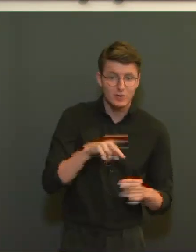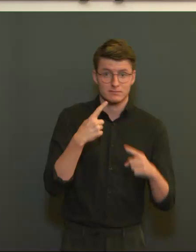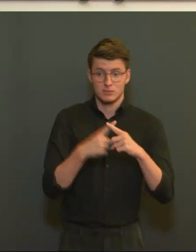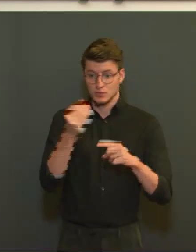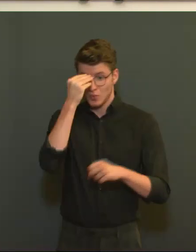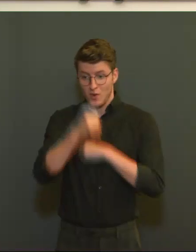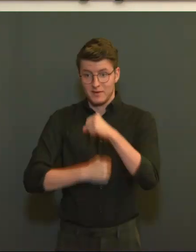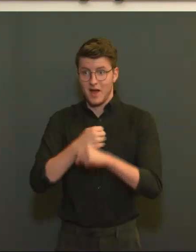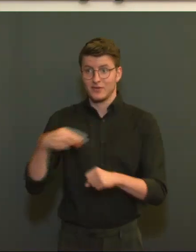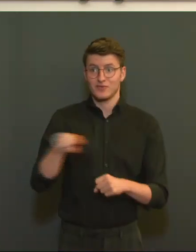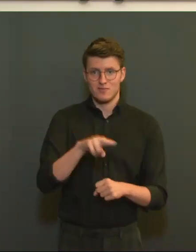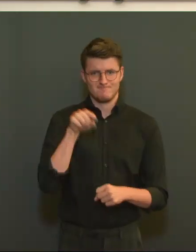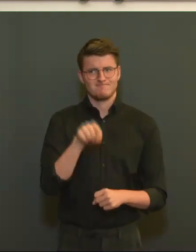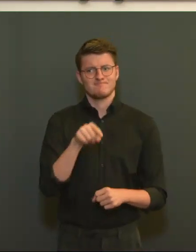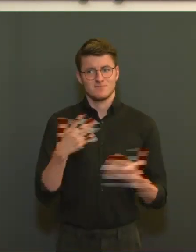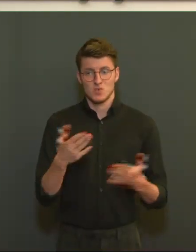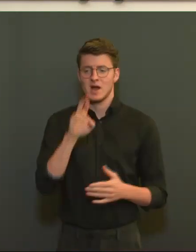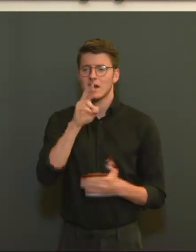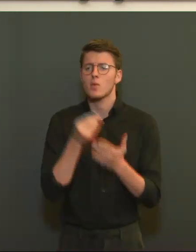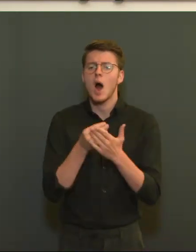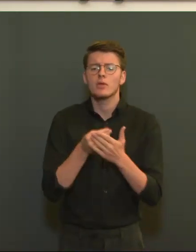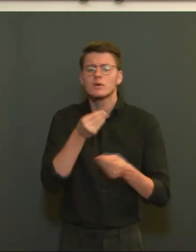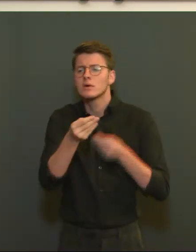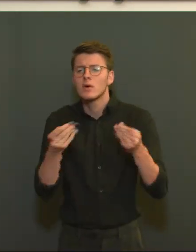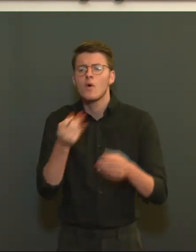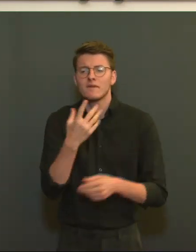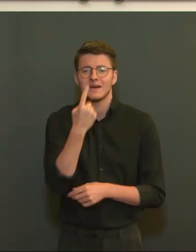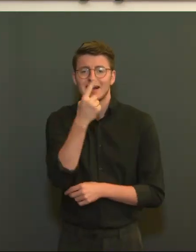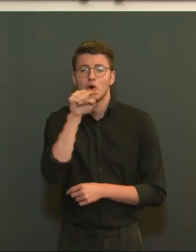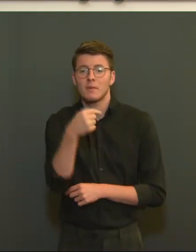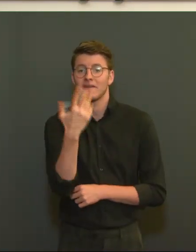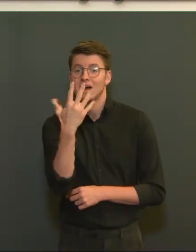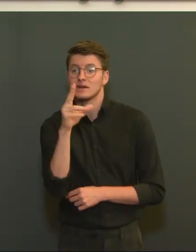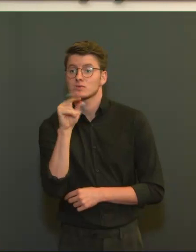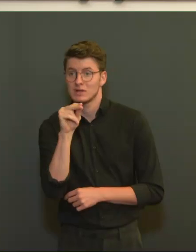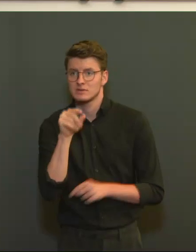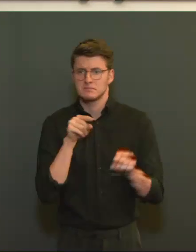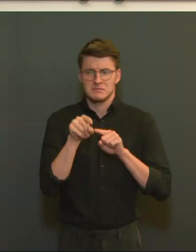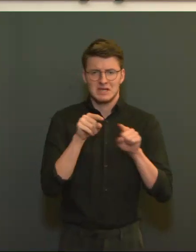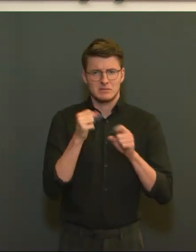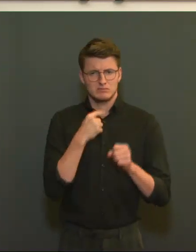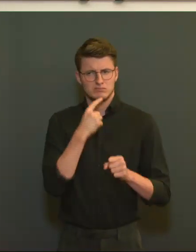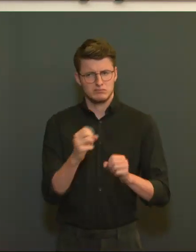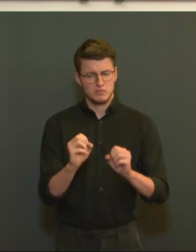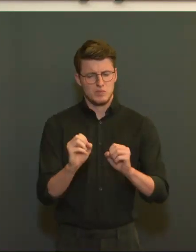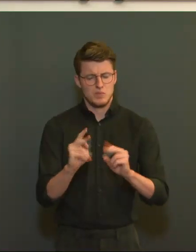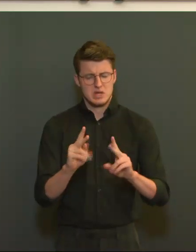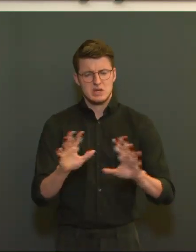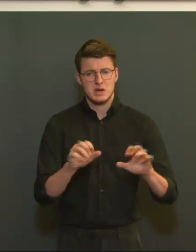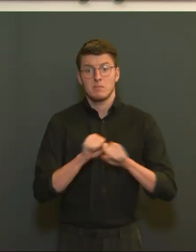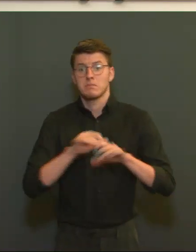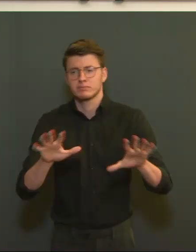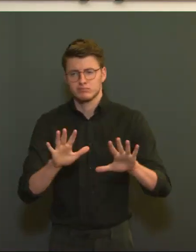van 1,25 kunnen we deze stijging voorlopig nog gematigd noemen. Maar het is wel belangrijk dat we waakzaam